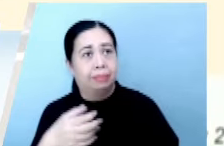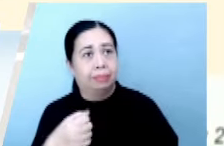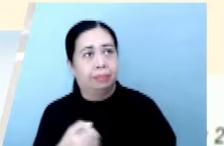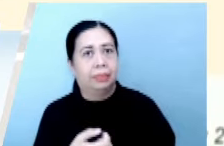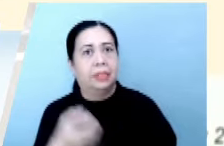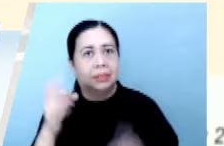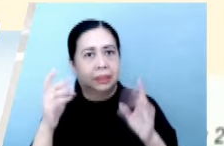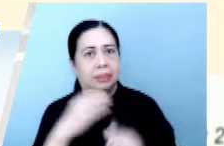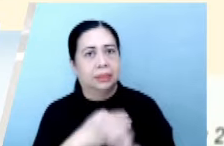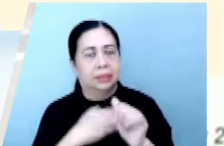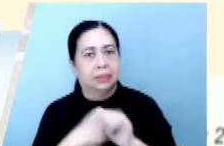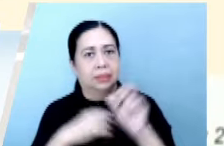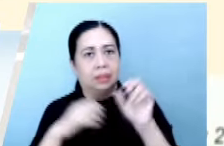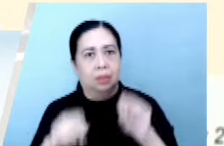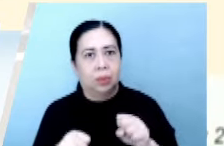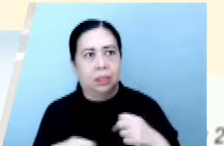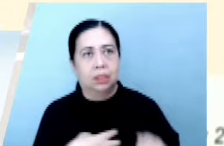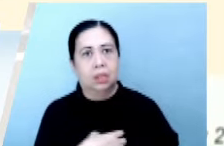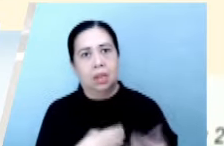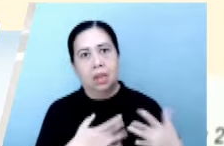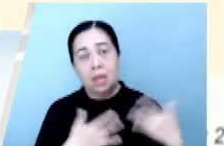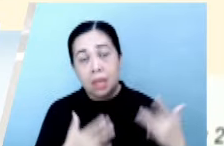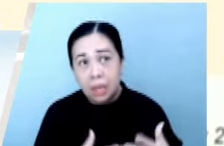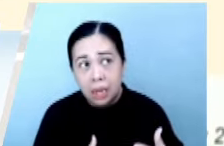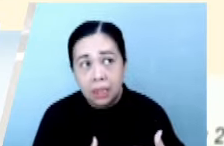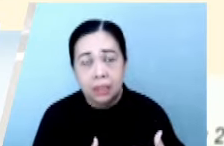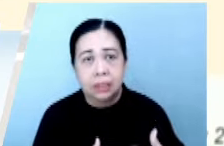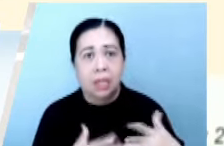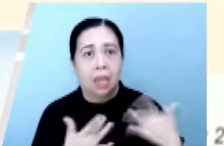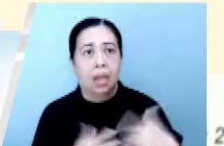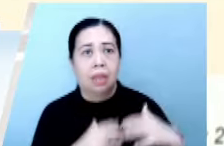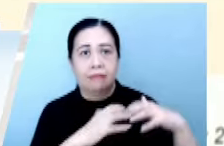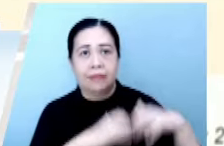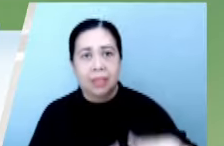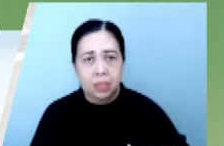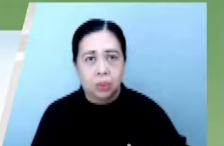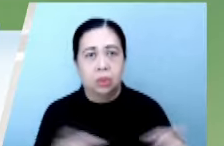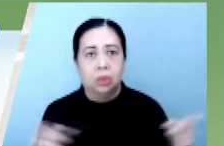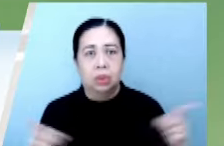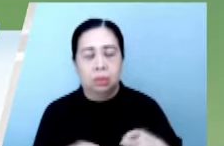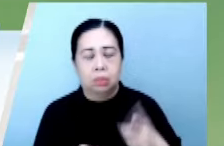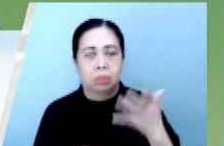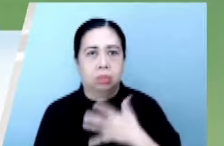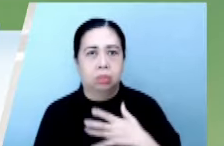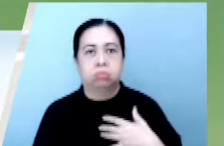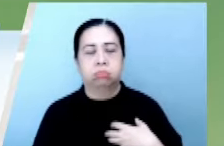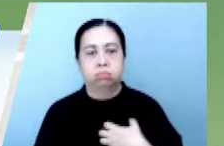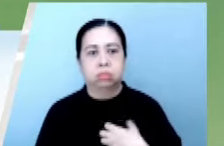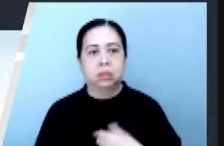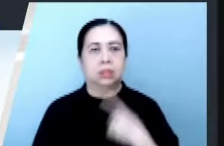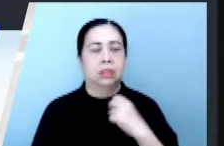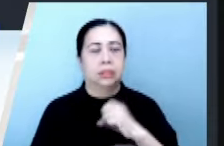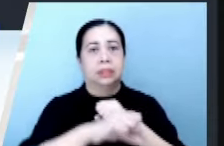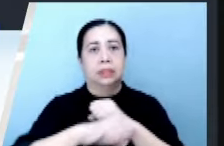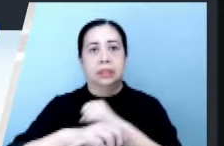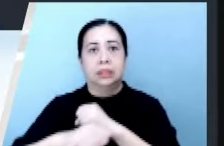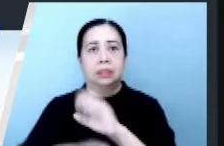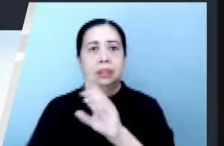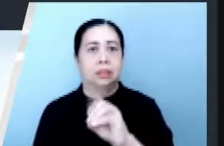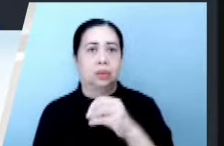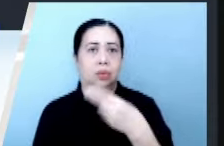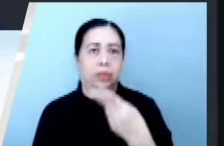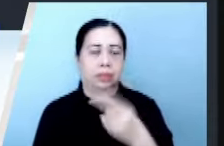pwede kang mag-atake sa puso, heart failure o kaya sudden cardiac death. Ikinakampanya ng DOH ang edukasyon